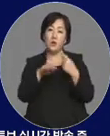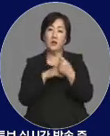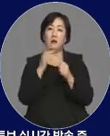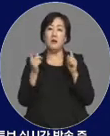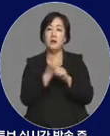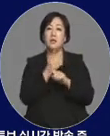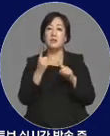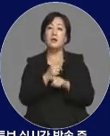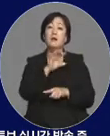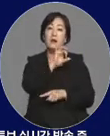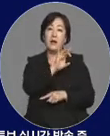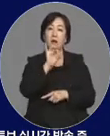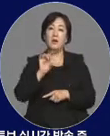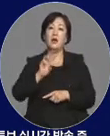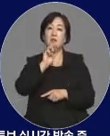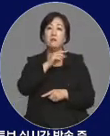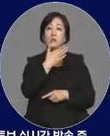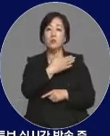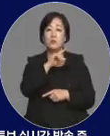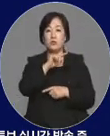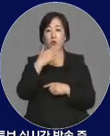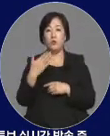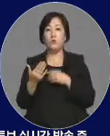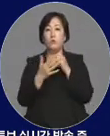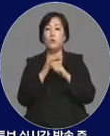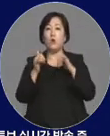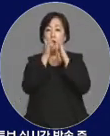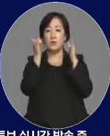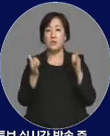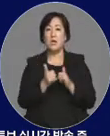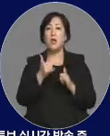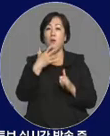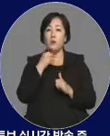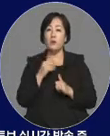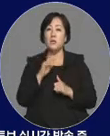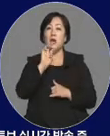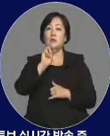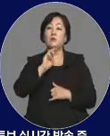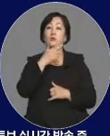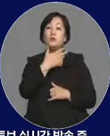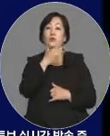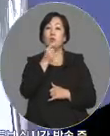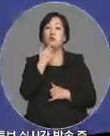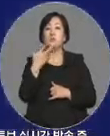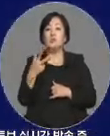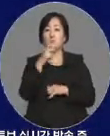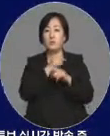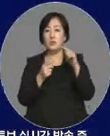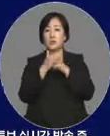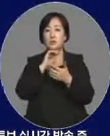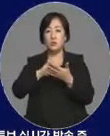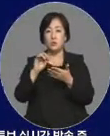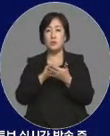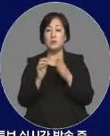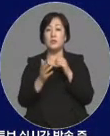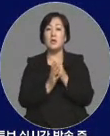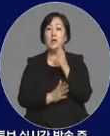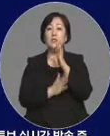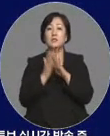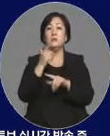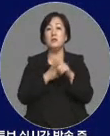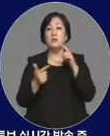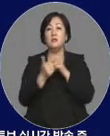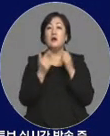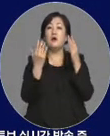각각 39.9%며 사회복지가 39.7%입니다. 시민 건강 증진을